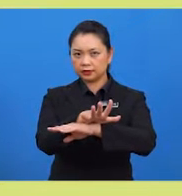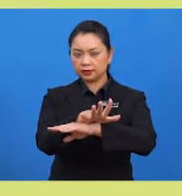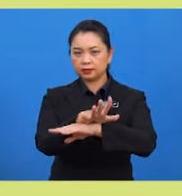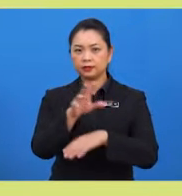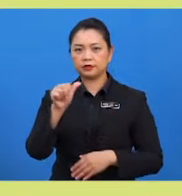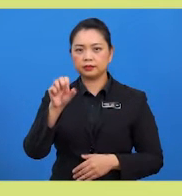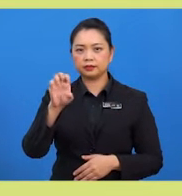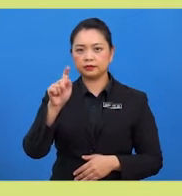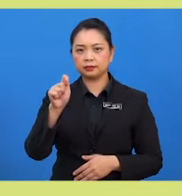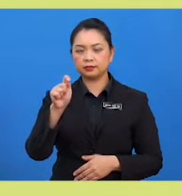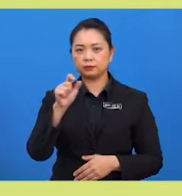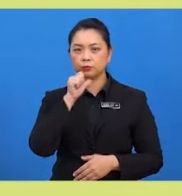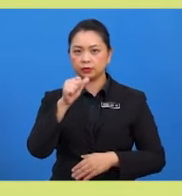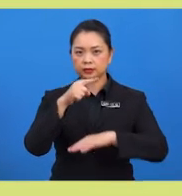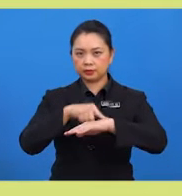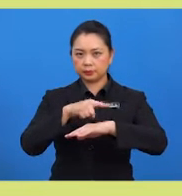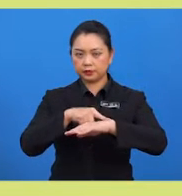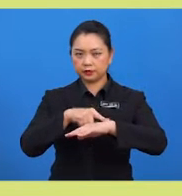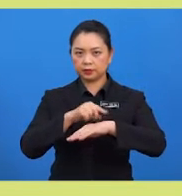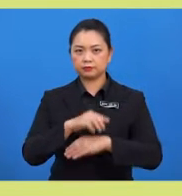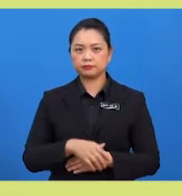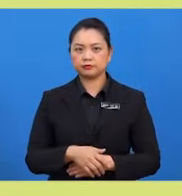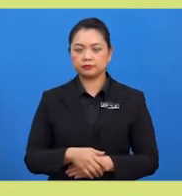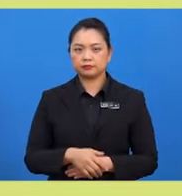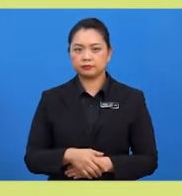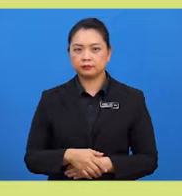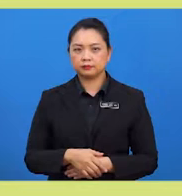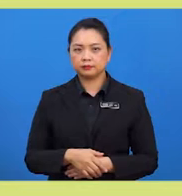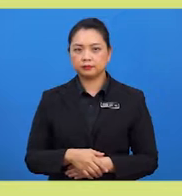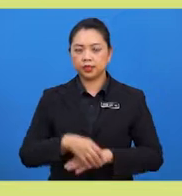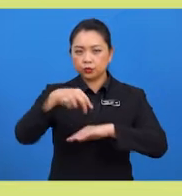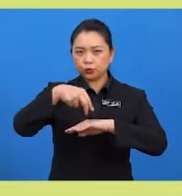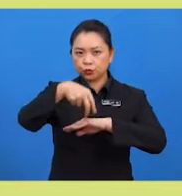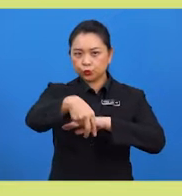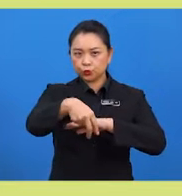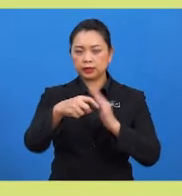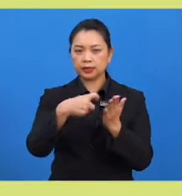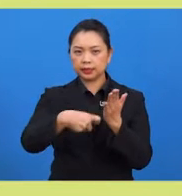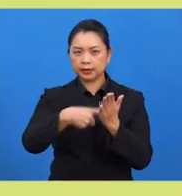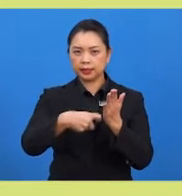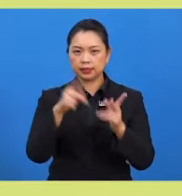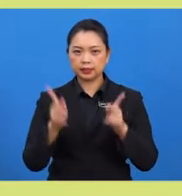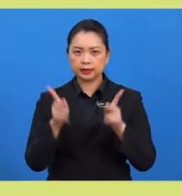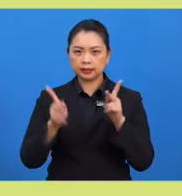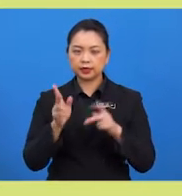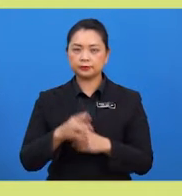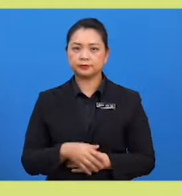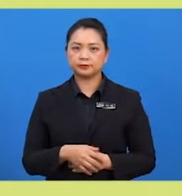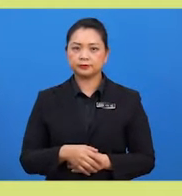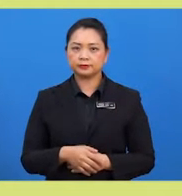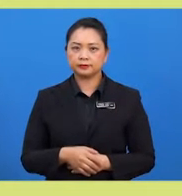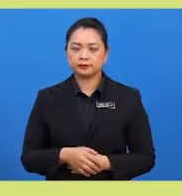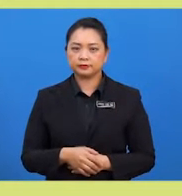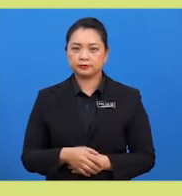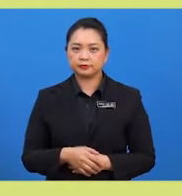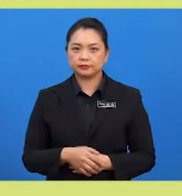bukan semasa. Susut nilai lengkapan dan kenderaan yang kita peroleh adalah susut nilai terkumpul bagi aset-aset tersebut.